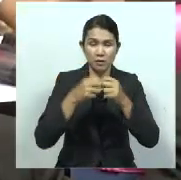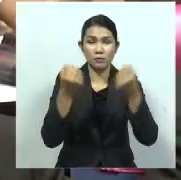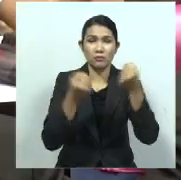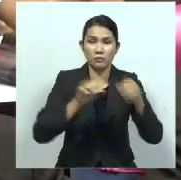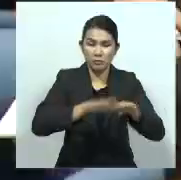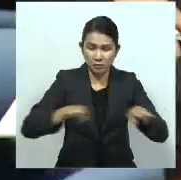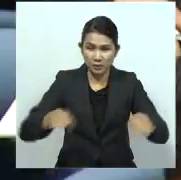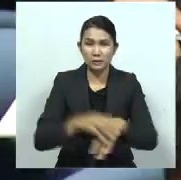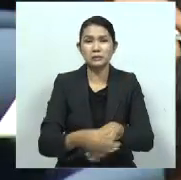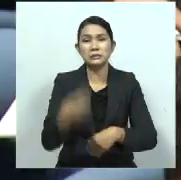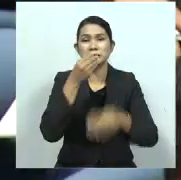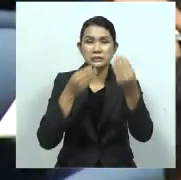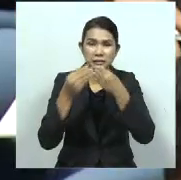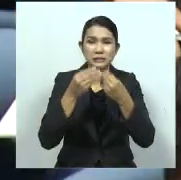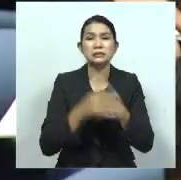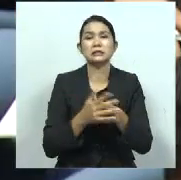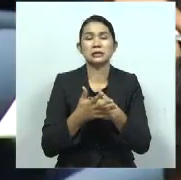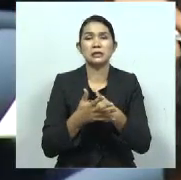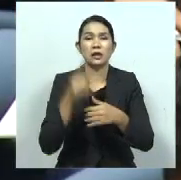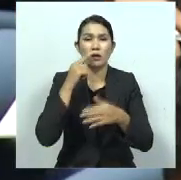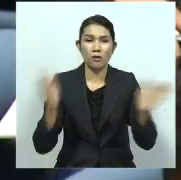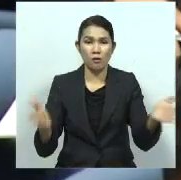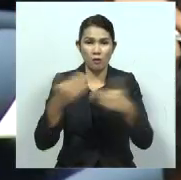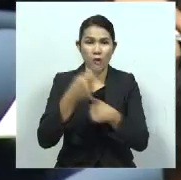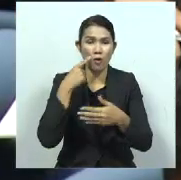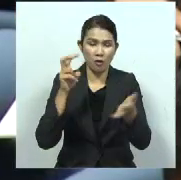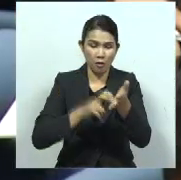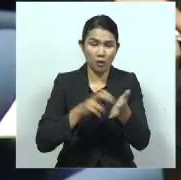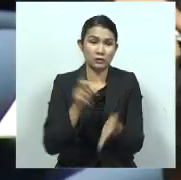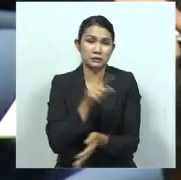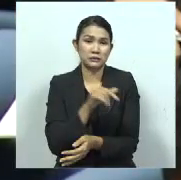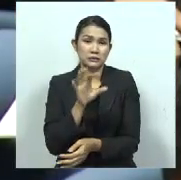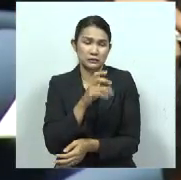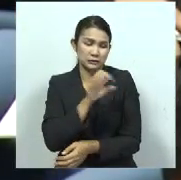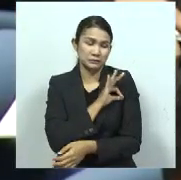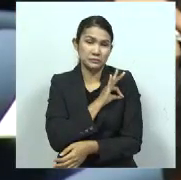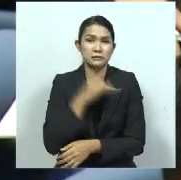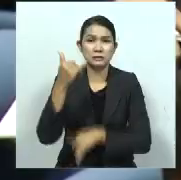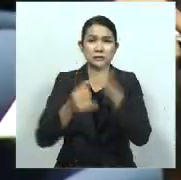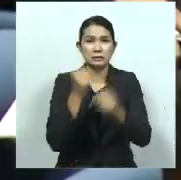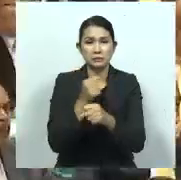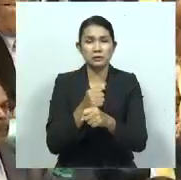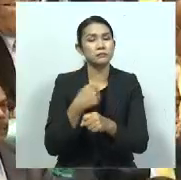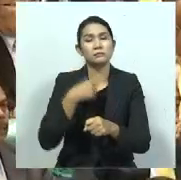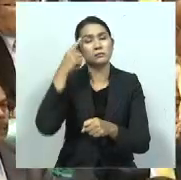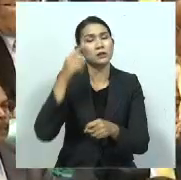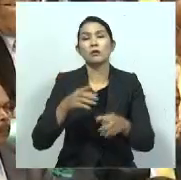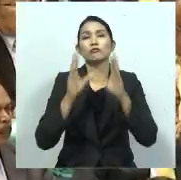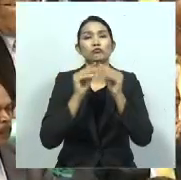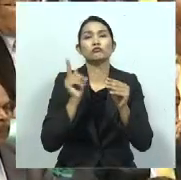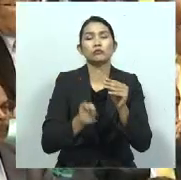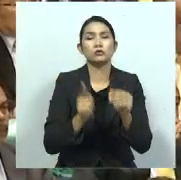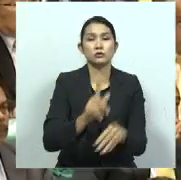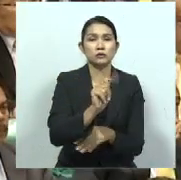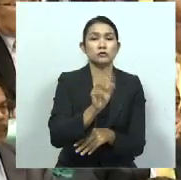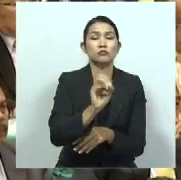รถบ้างห้องรับประทานอาหารบ้างรวมถึงห้องที่จะใช้รับรองสมาชิกนั่งทำงานด้วยสรุปแล้วจะยังคงใช้ห้องประชุม TOT ที่เดิ